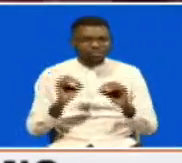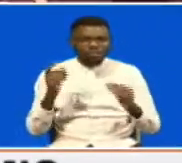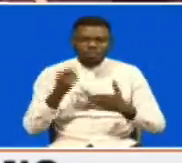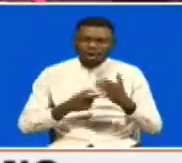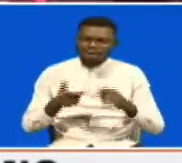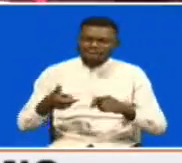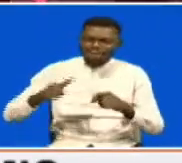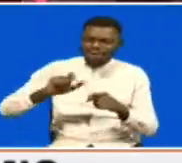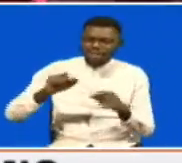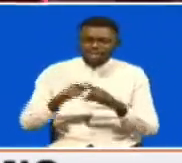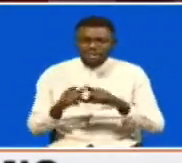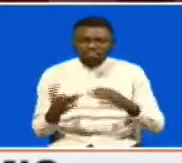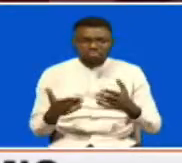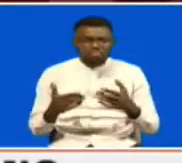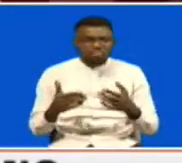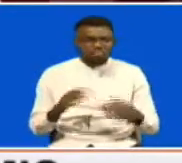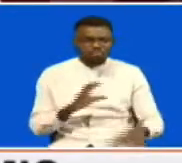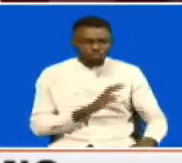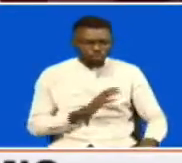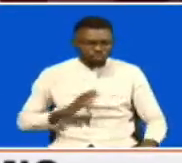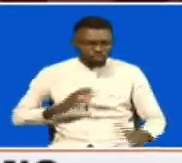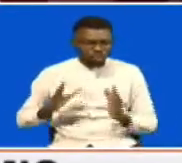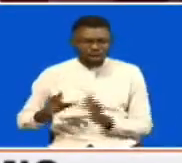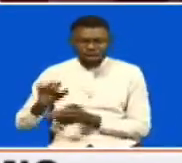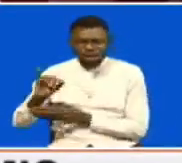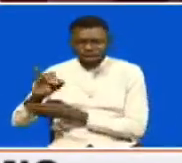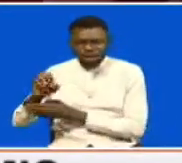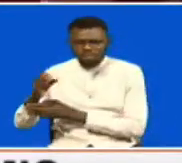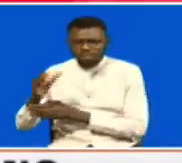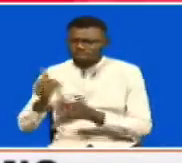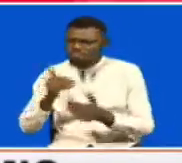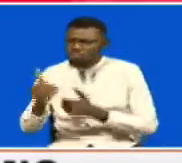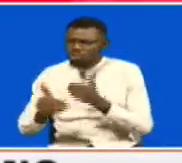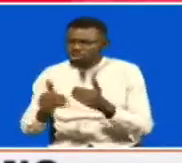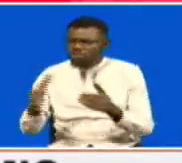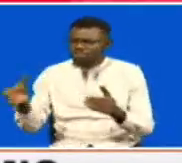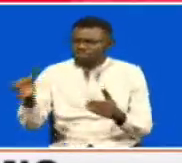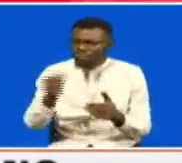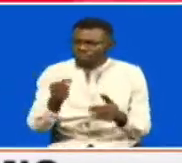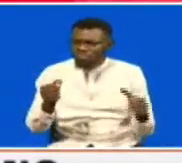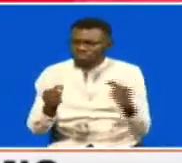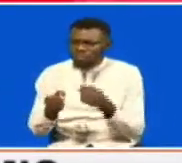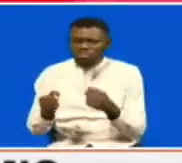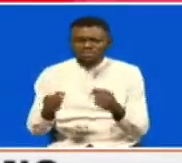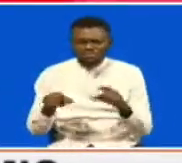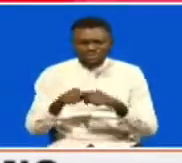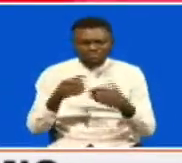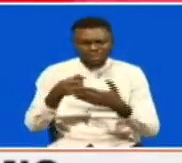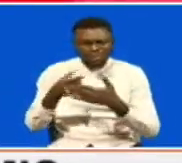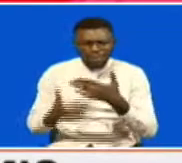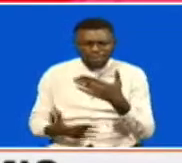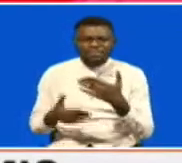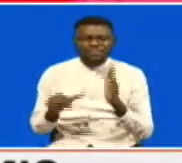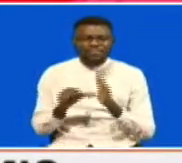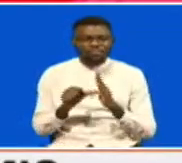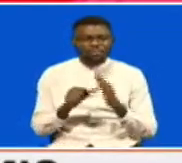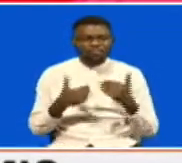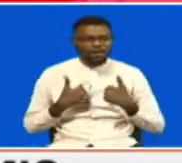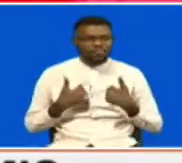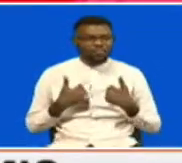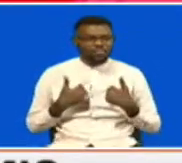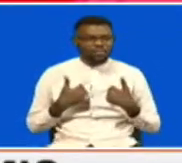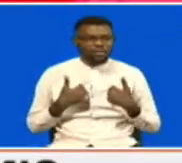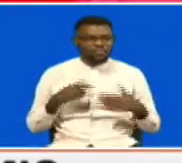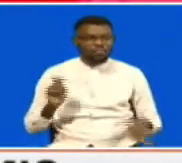juu, mchakato wa uteuzi wa makamishna wapya wa IBC na mengine mengi. The high cost of living in Kenya, which is